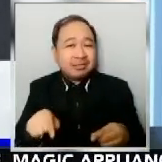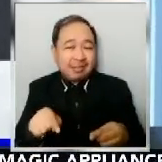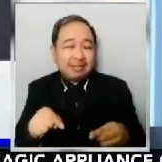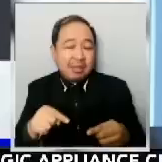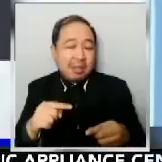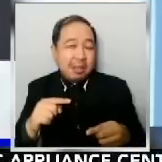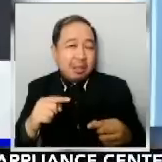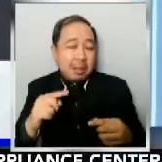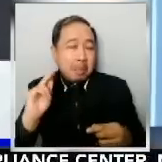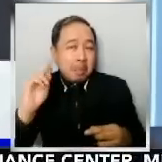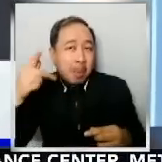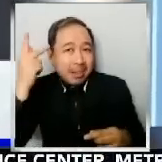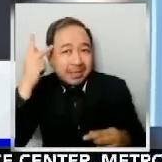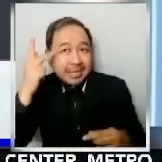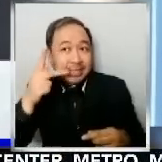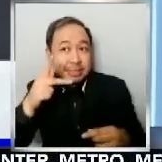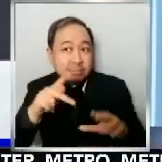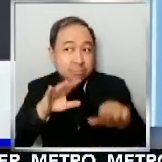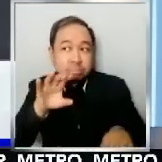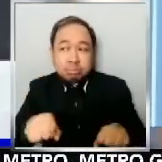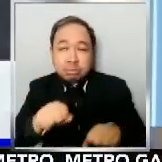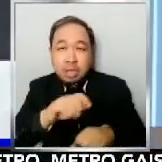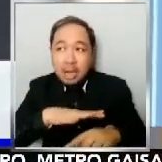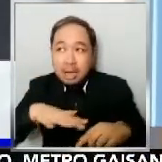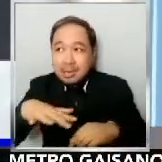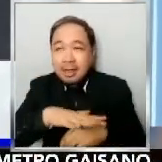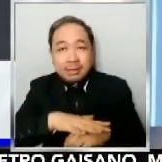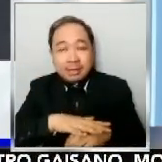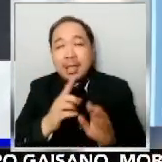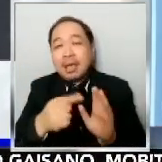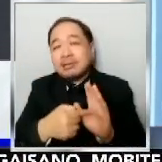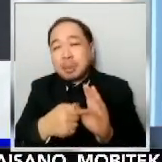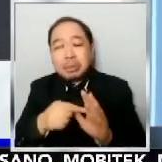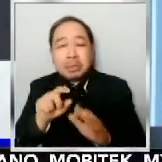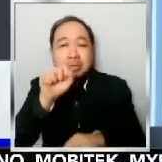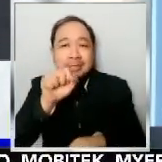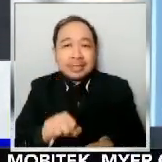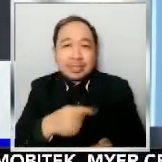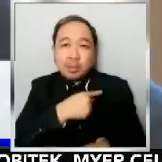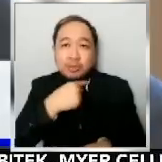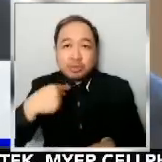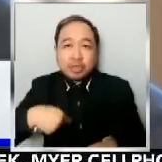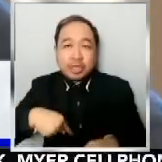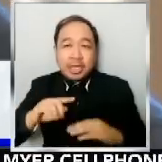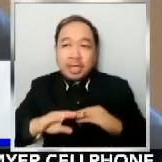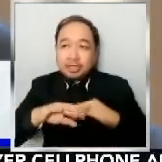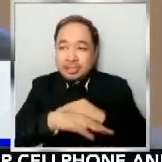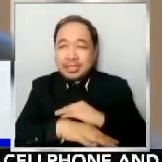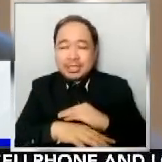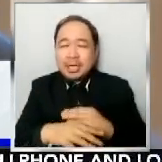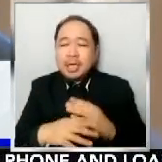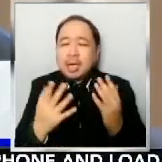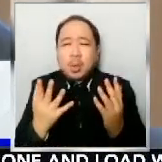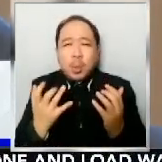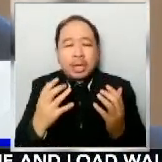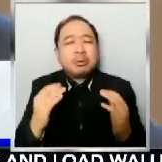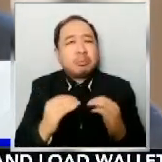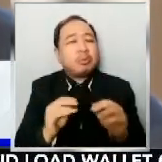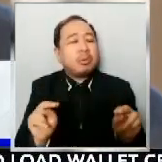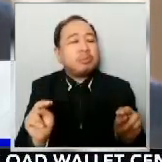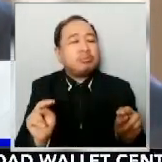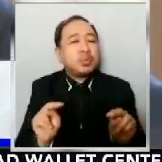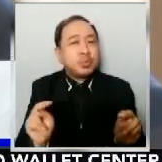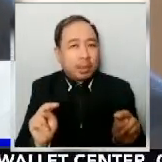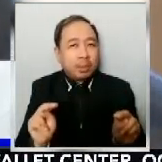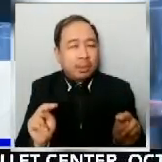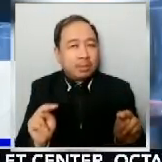desire, especially let us say around the South China Sea, we all desire a more multipolar. However, the forces of